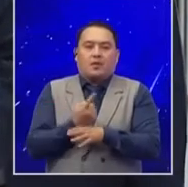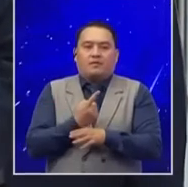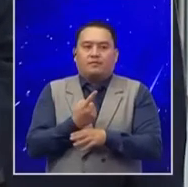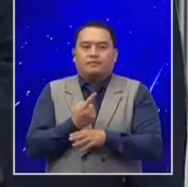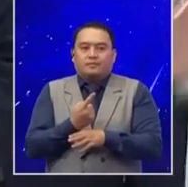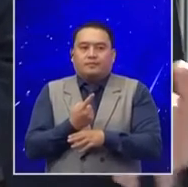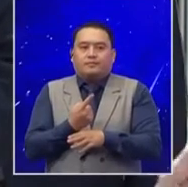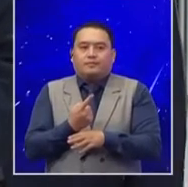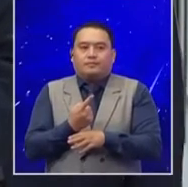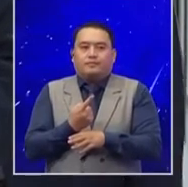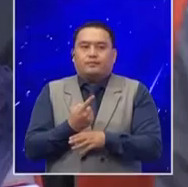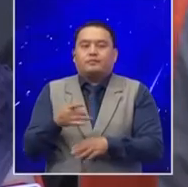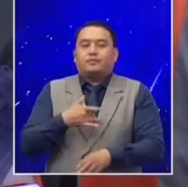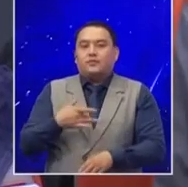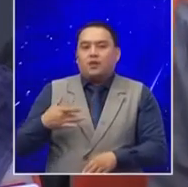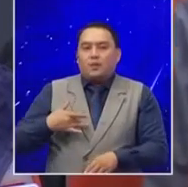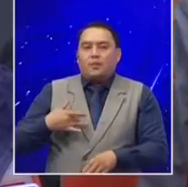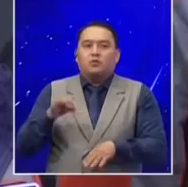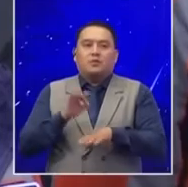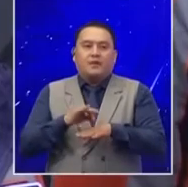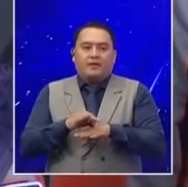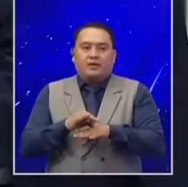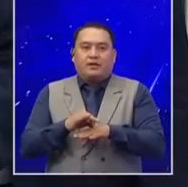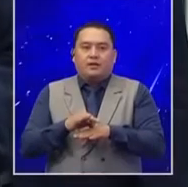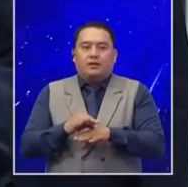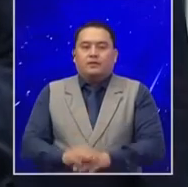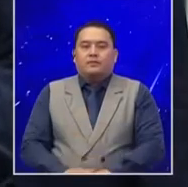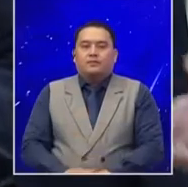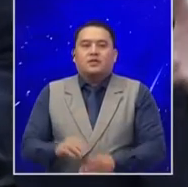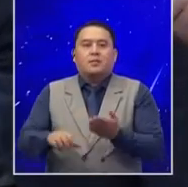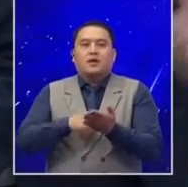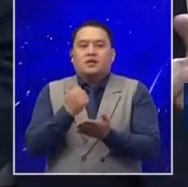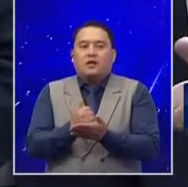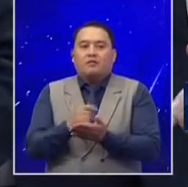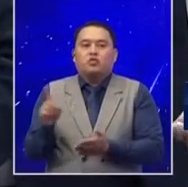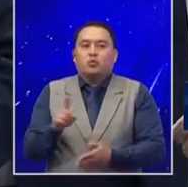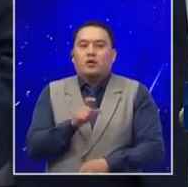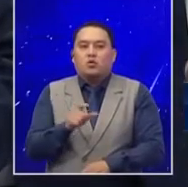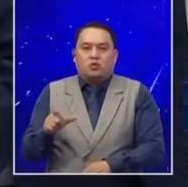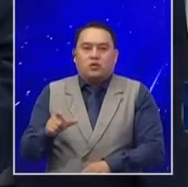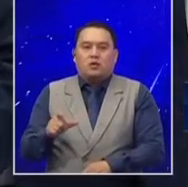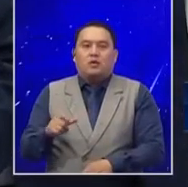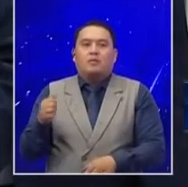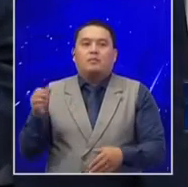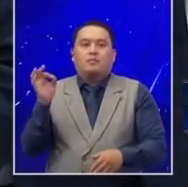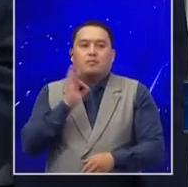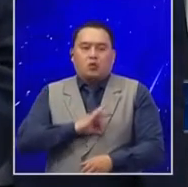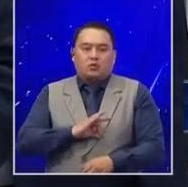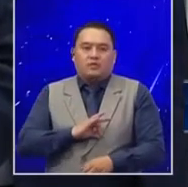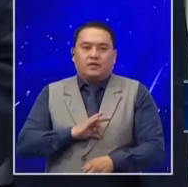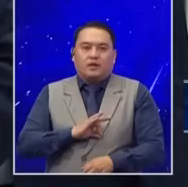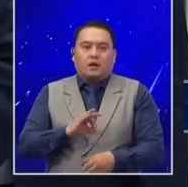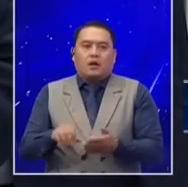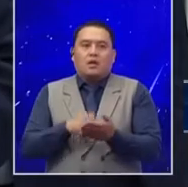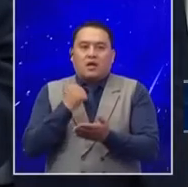инфекцию, пневмонию коронавирусную. Самое главное, чтобы люди им пользовались. И здесь